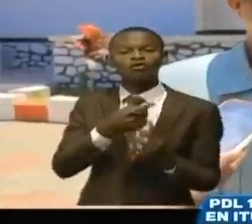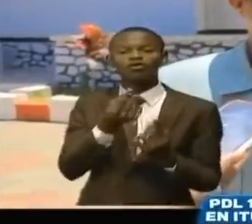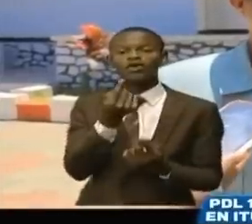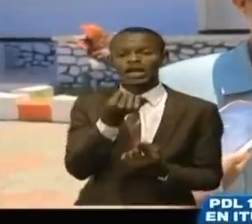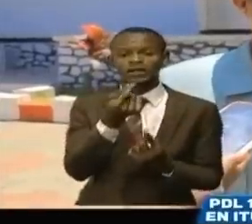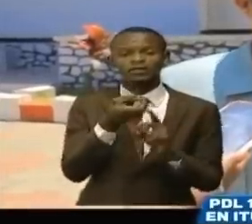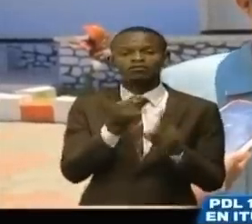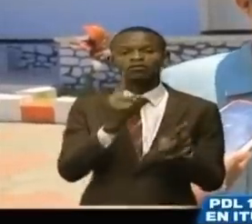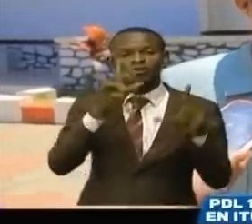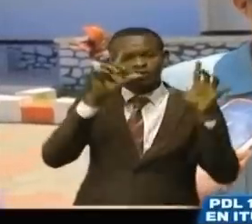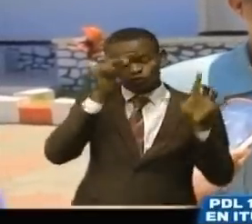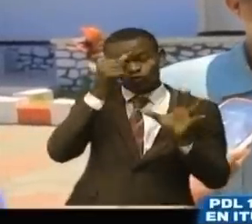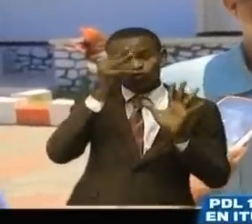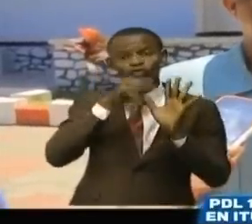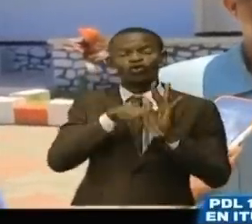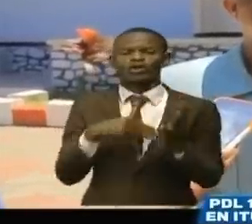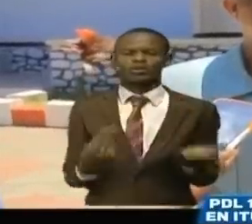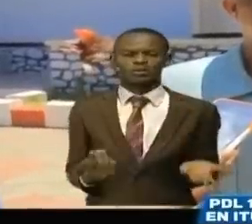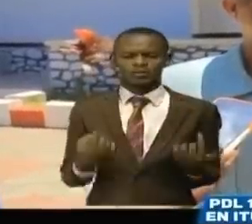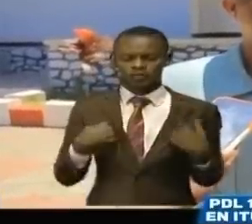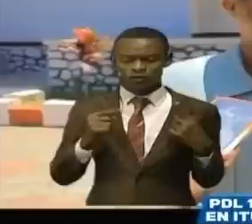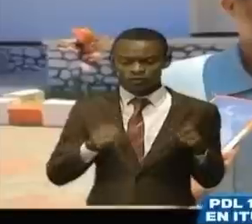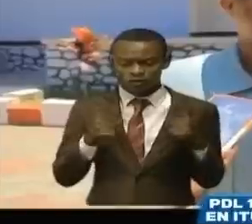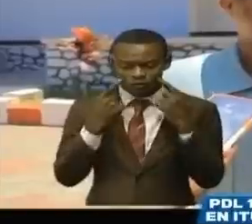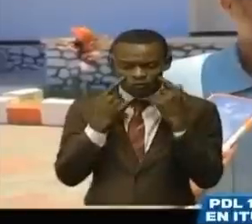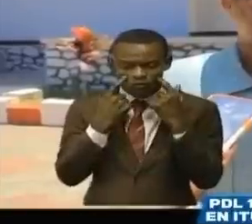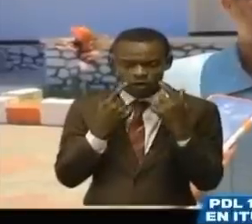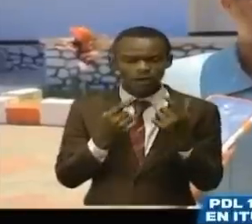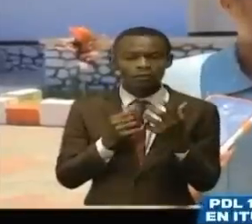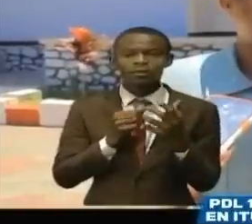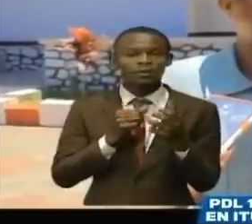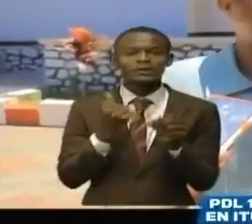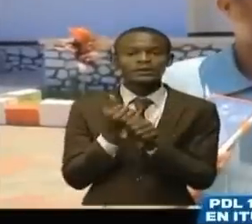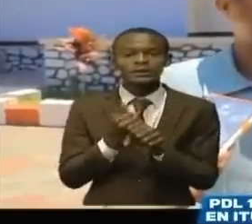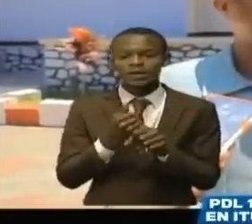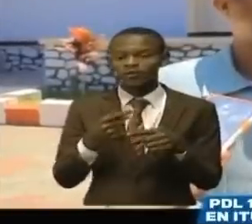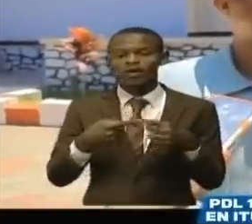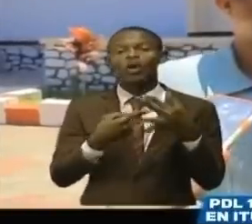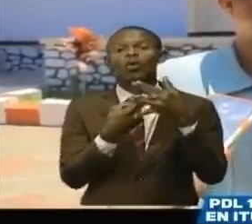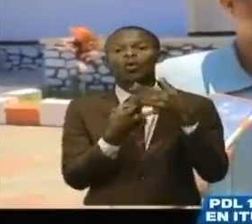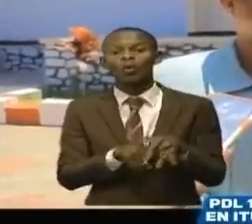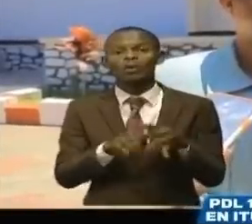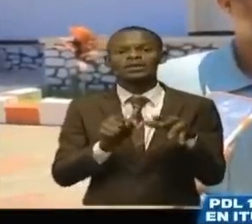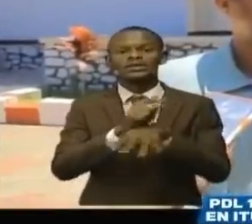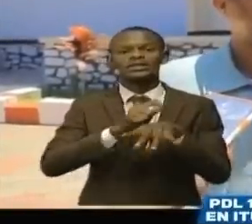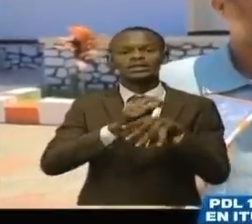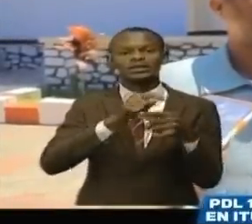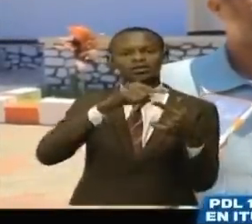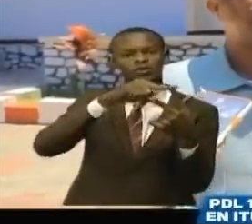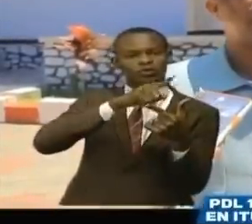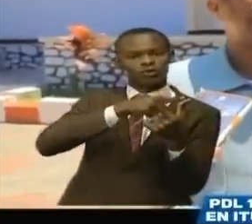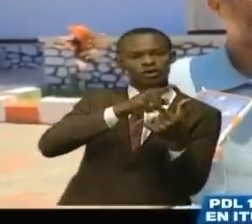de lancement des travaux à Aru, à Djougou et Mahagi pour